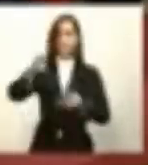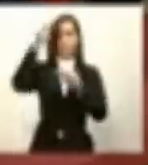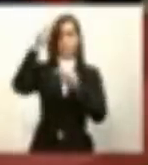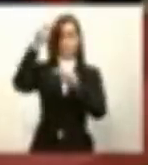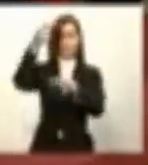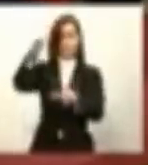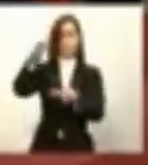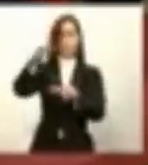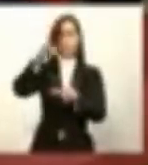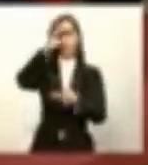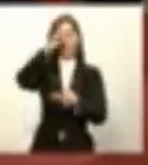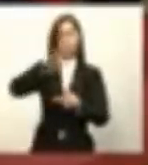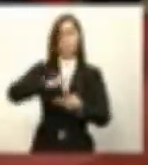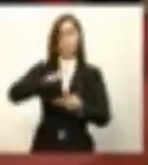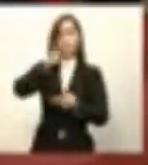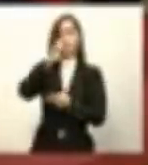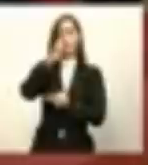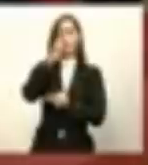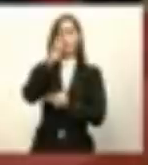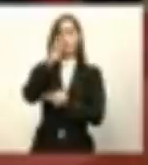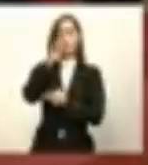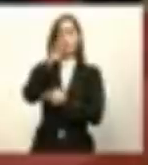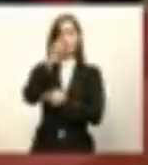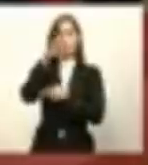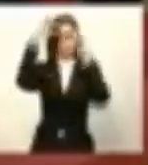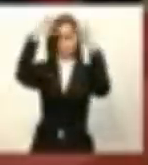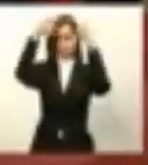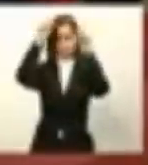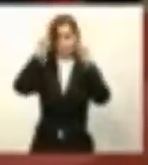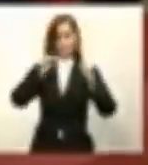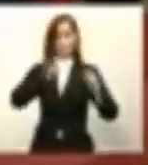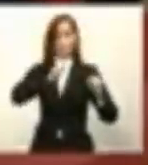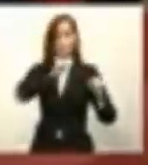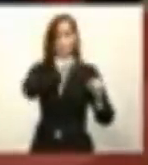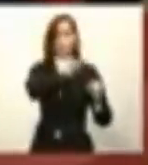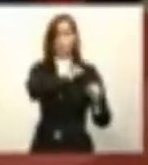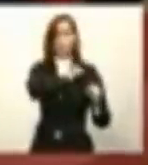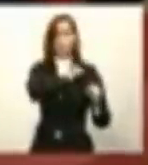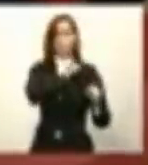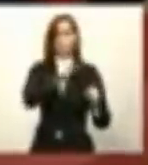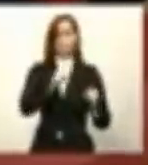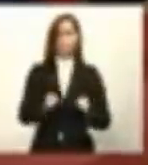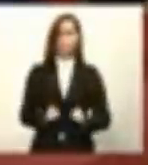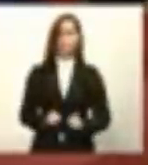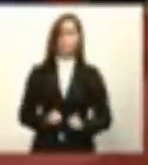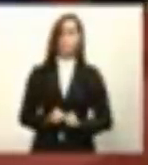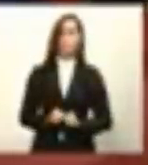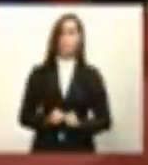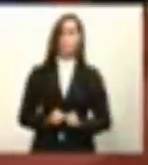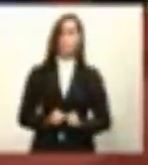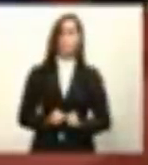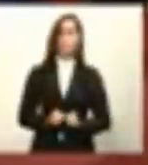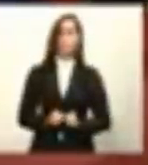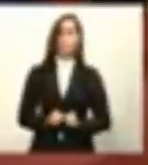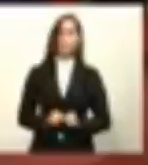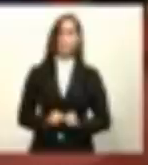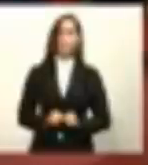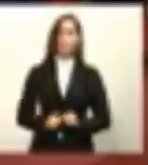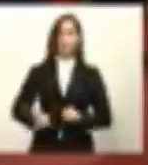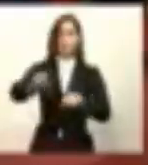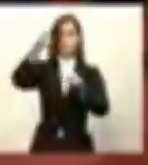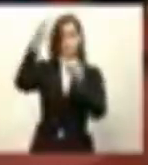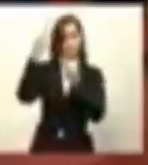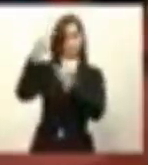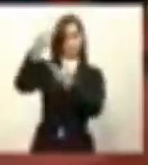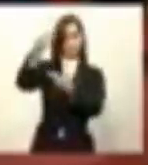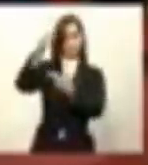c'est promesse de coopération de futur. Ça veut dire que la République Dominicaine li gagne et capacité pour capable vendre